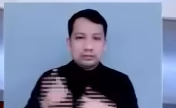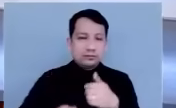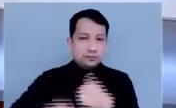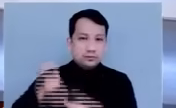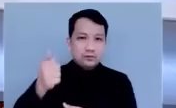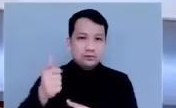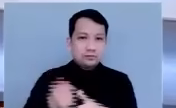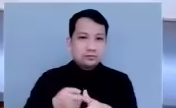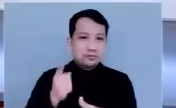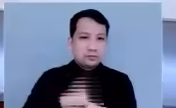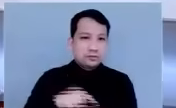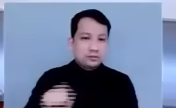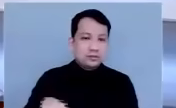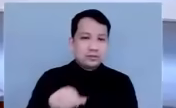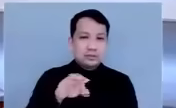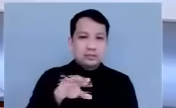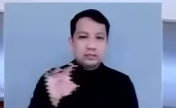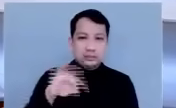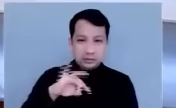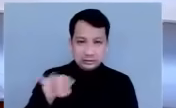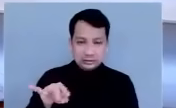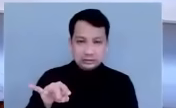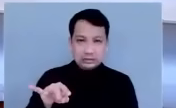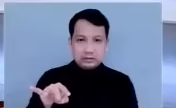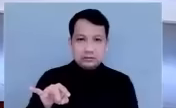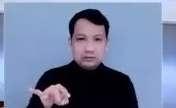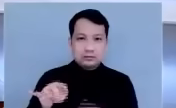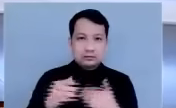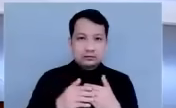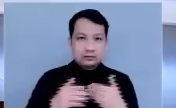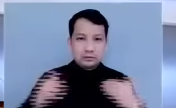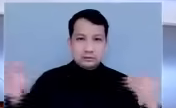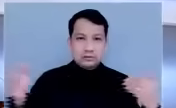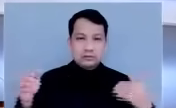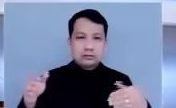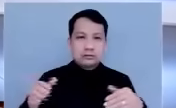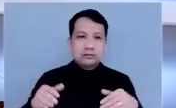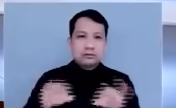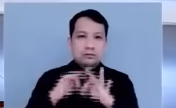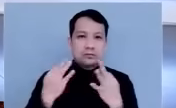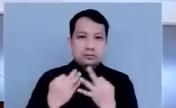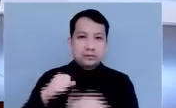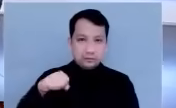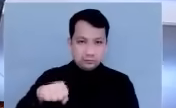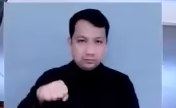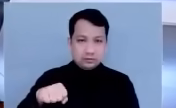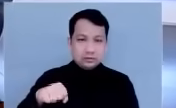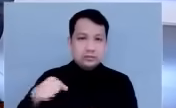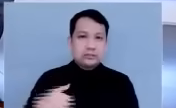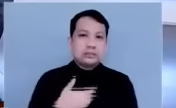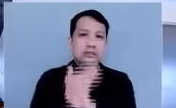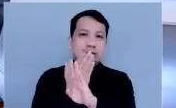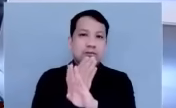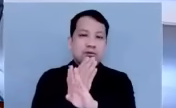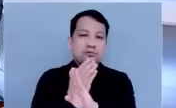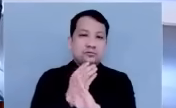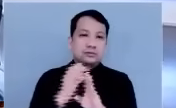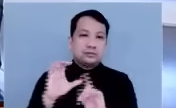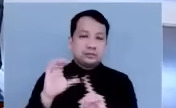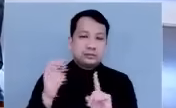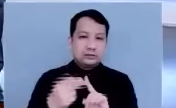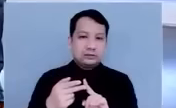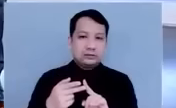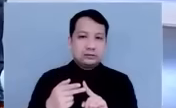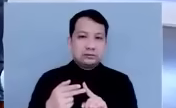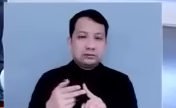unang termino noong 1988, halos wala pong patid ang panunungkulan ng pamilya Duterte sa Davao City Hall. Nabali lamang ito noong